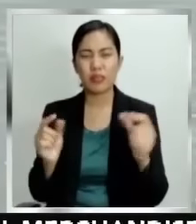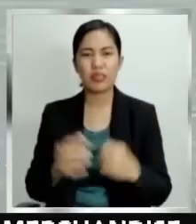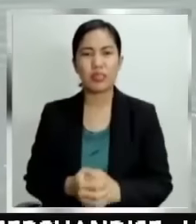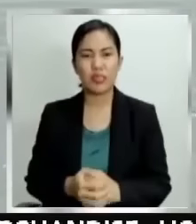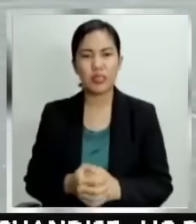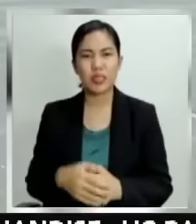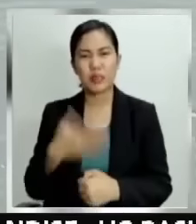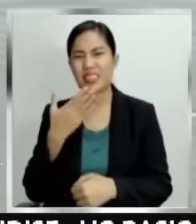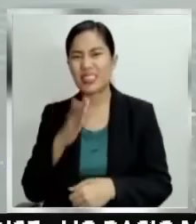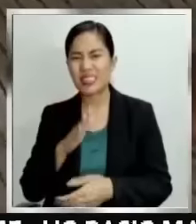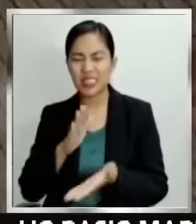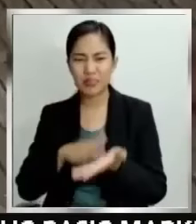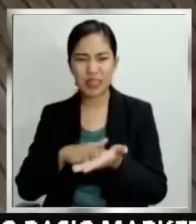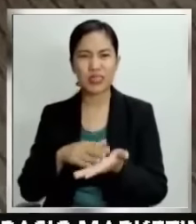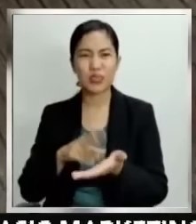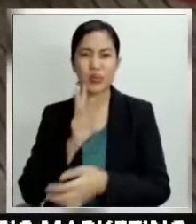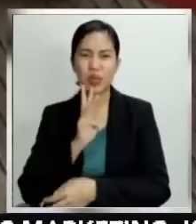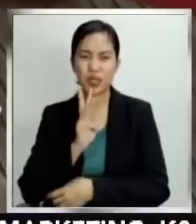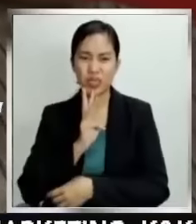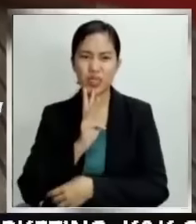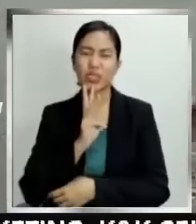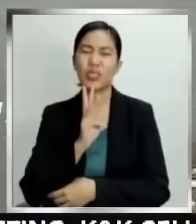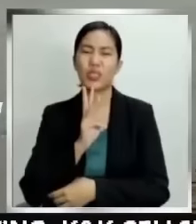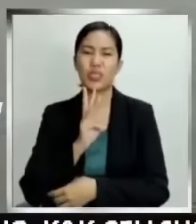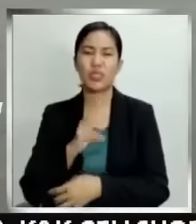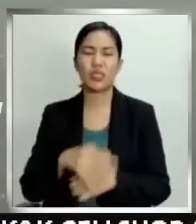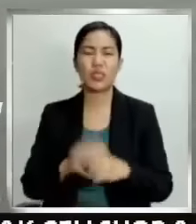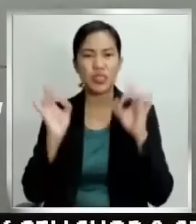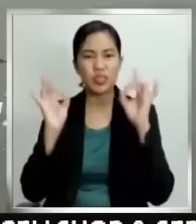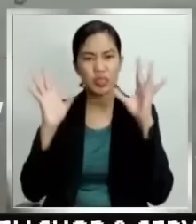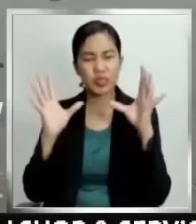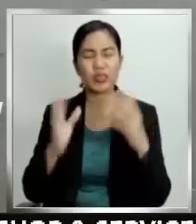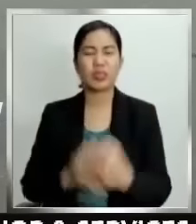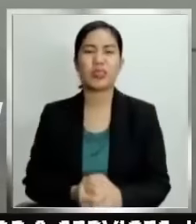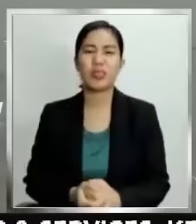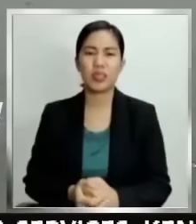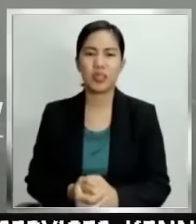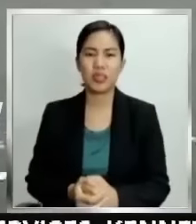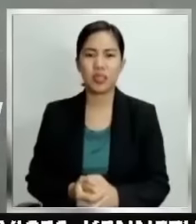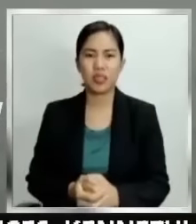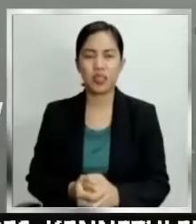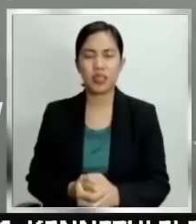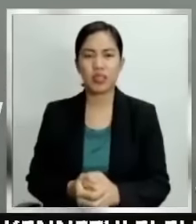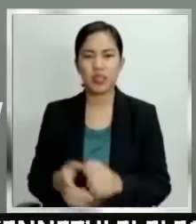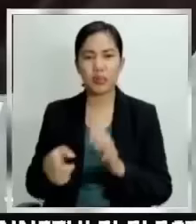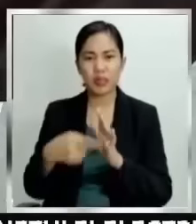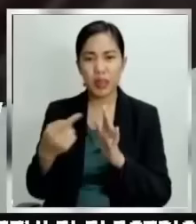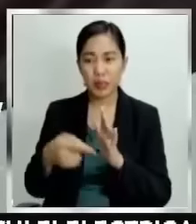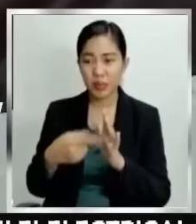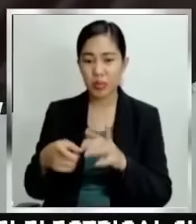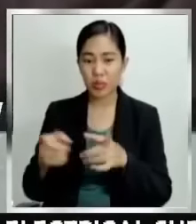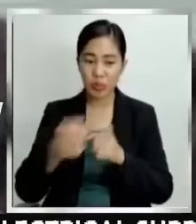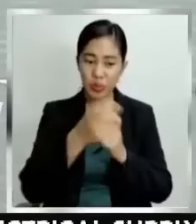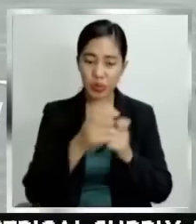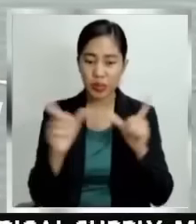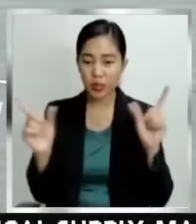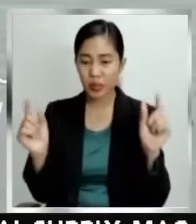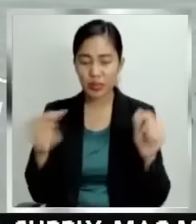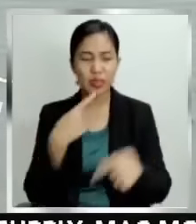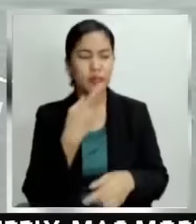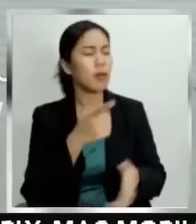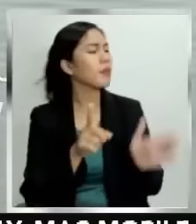buga ng barko. Hindi ko lang mahuli. Alimasag. Minsan pagkanado ng alimasag, pinagbabawa lang kami. Na bawal doon